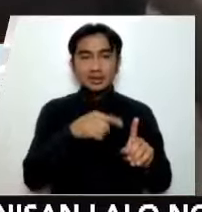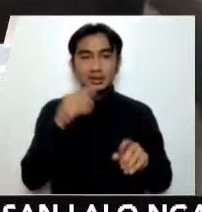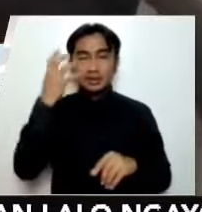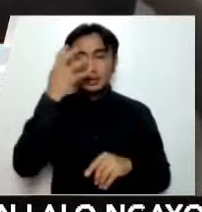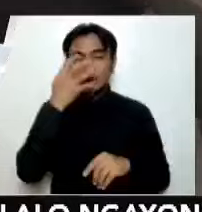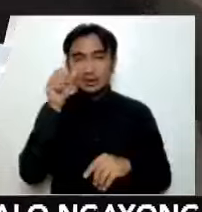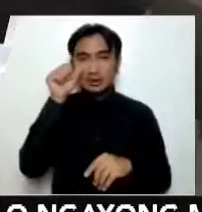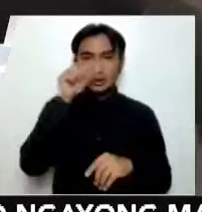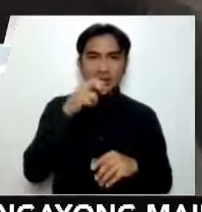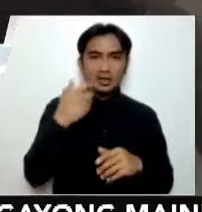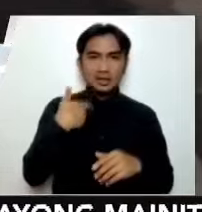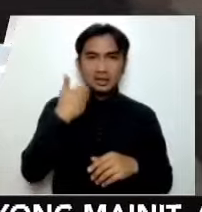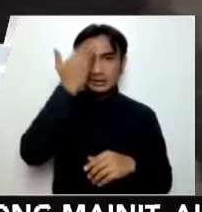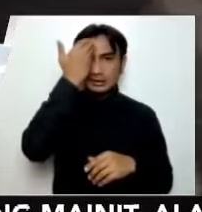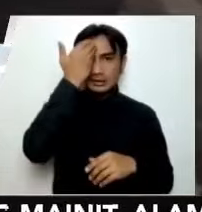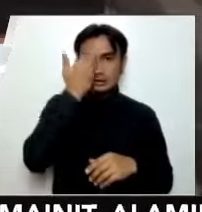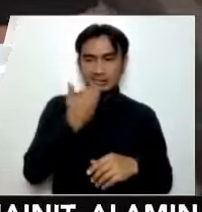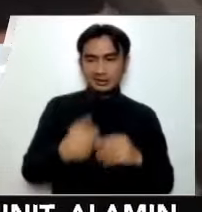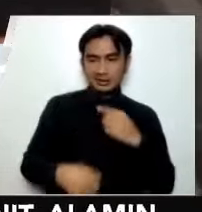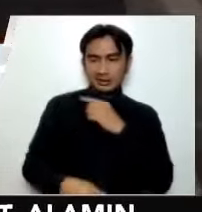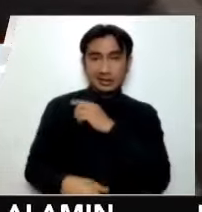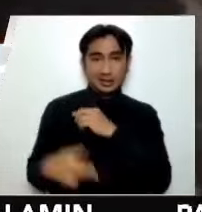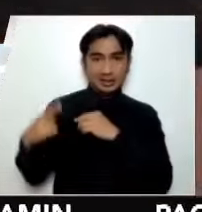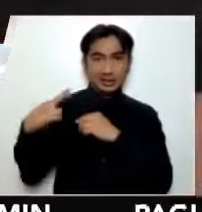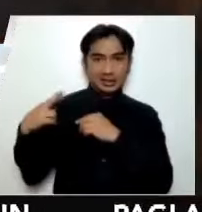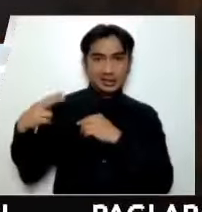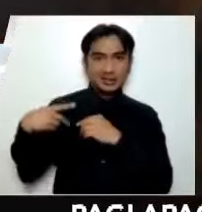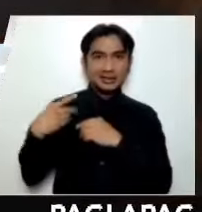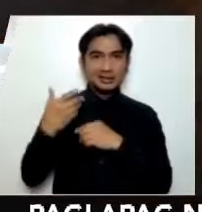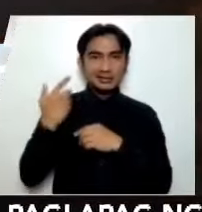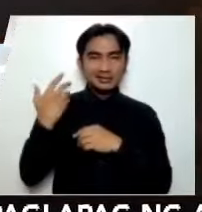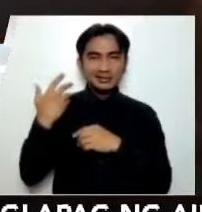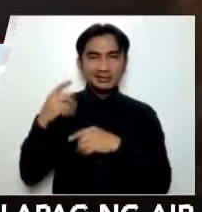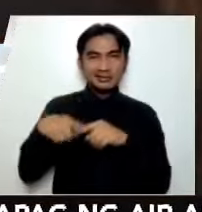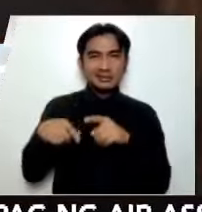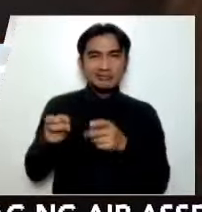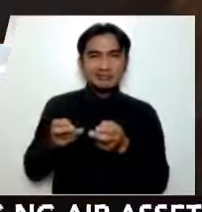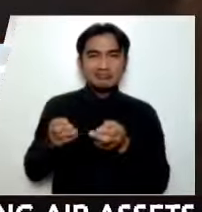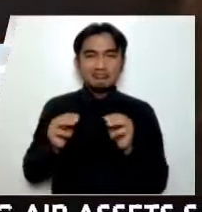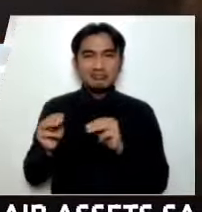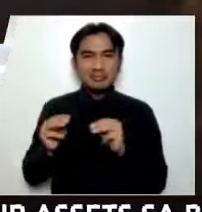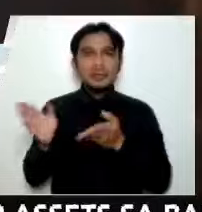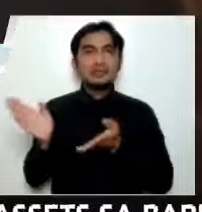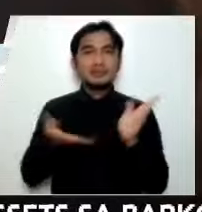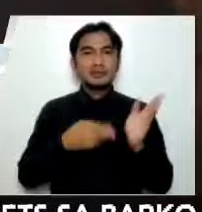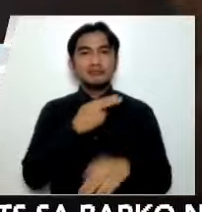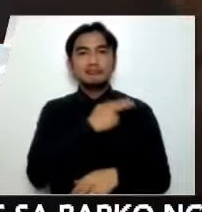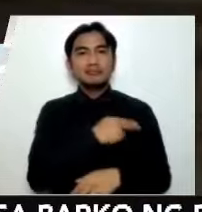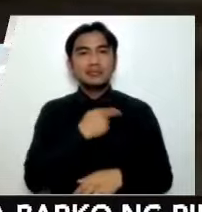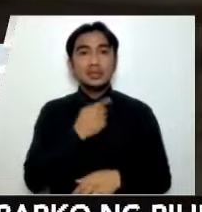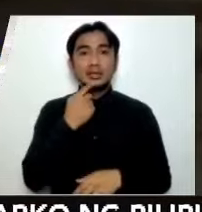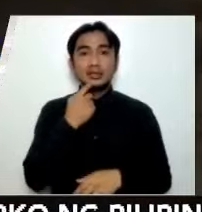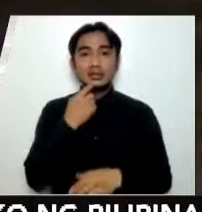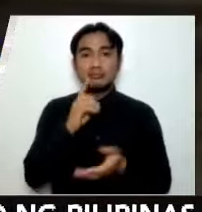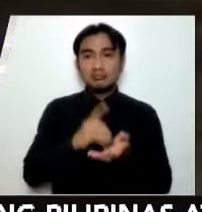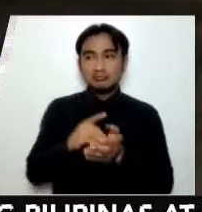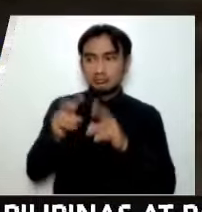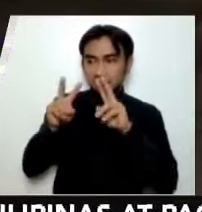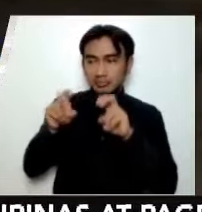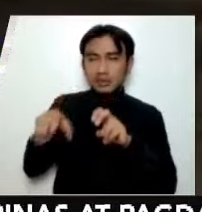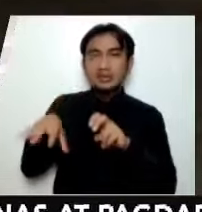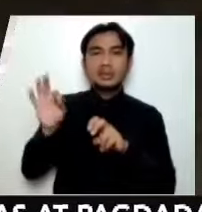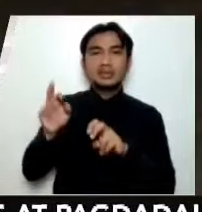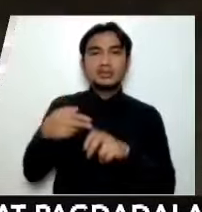kanang parte ng katawan kaya agad siyang itinakbo sa ospital ang sabi ng doktor heat stroke nagkaroon siya ng mild